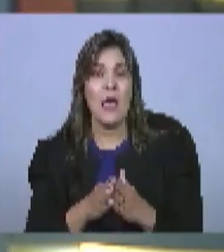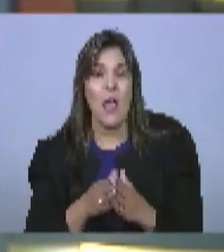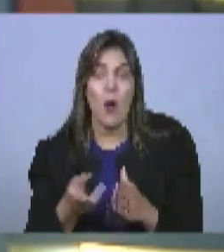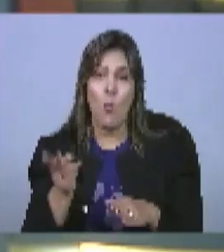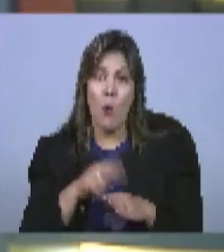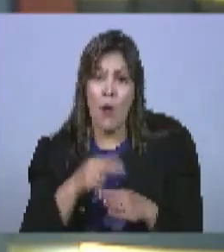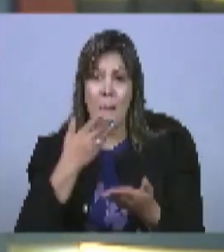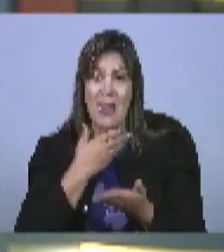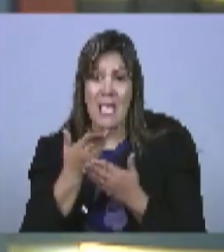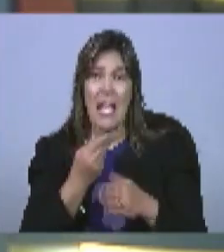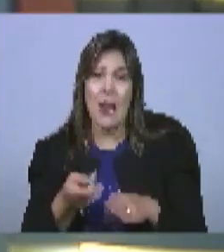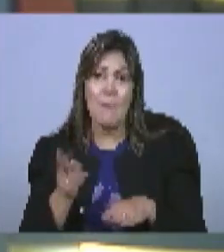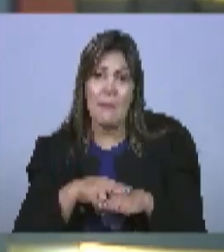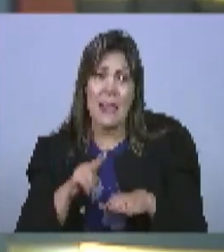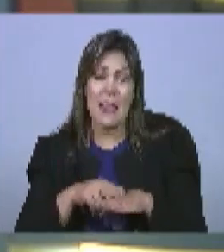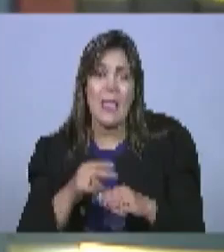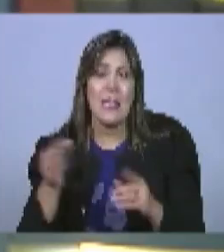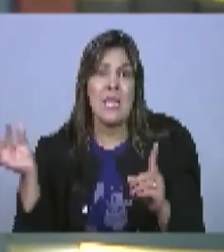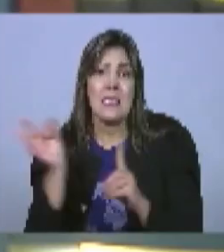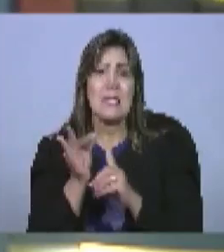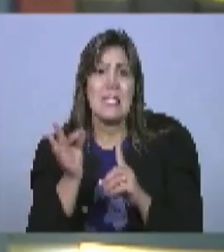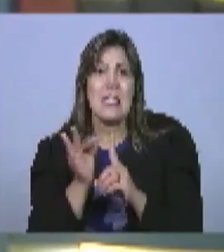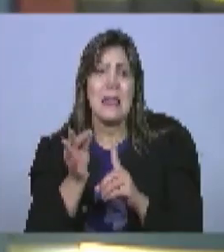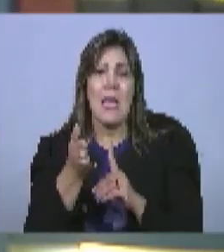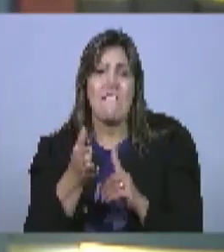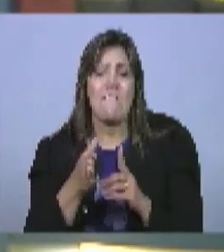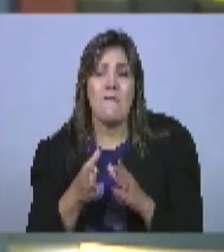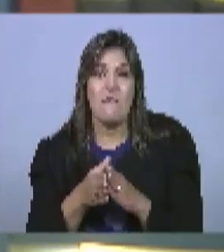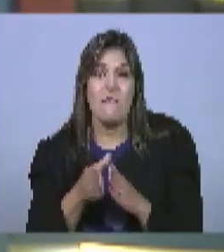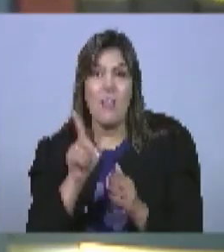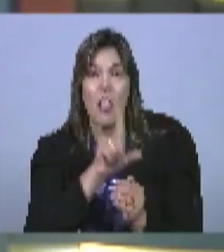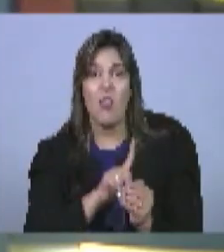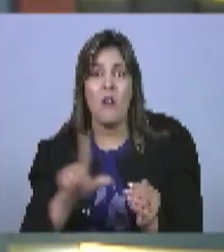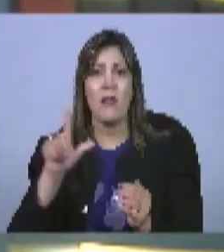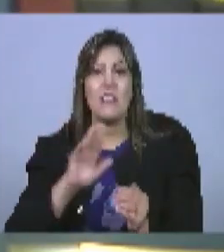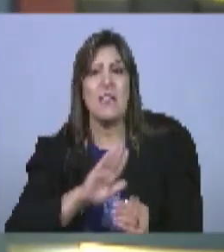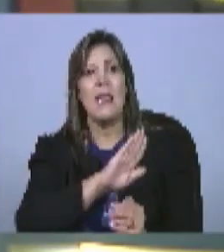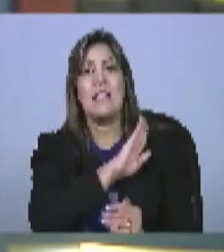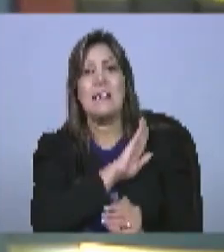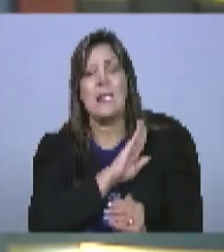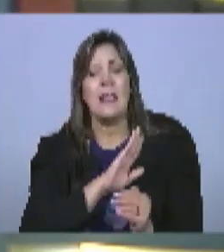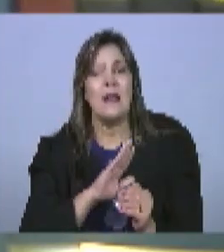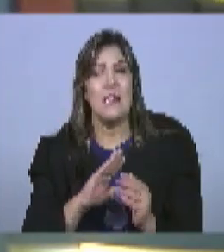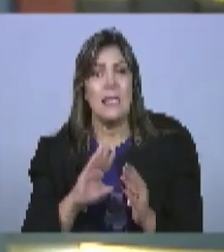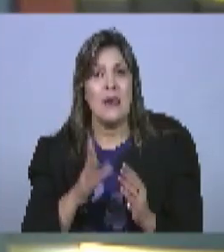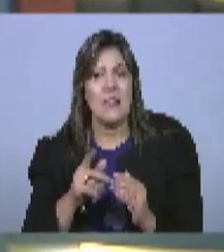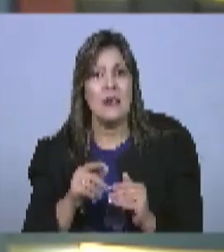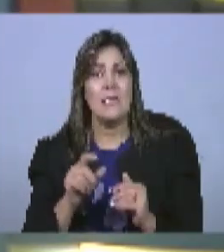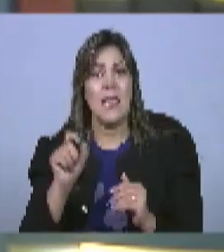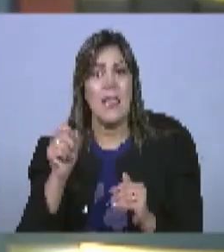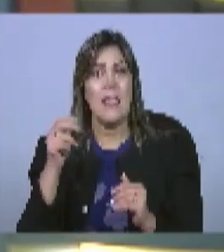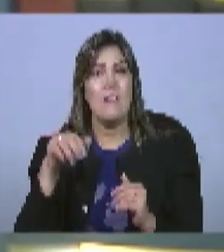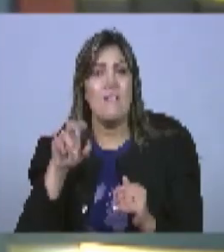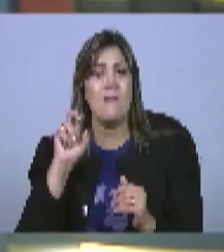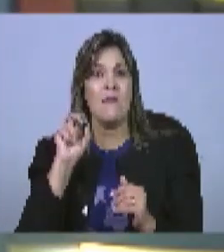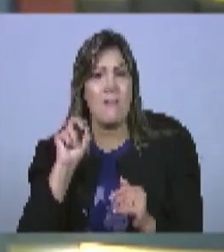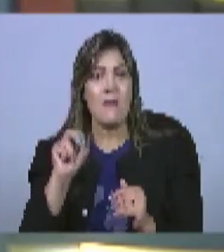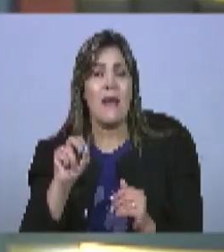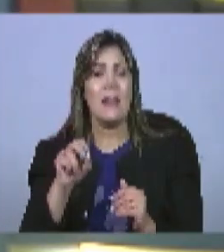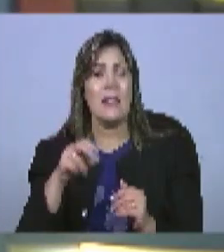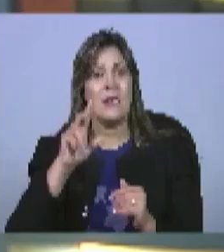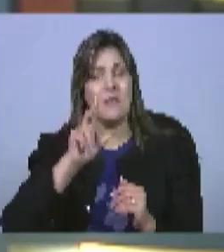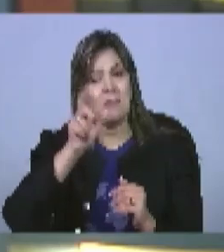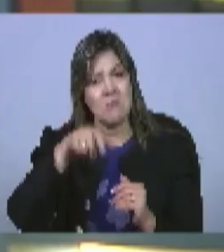اكلمت اكثر من مره الى استهداف القيادات العسكريه زي الفريق البرهان والفريق ياسر عطا